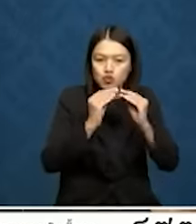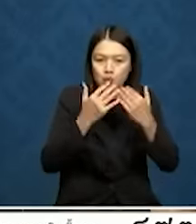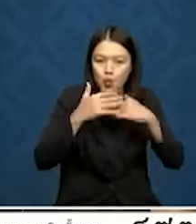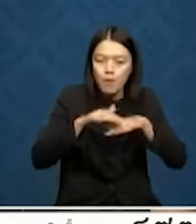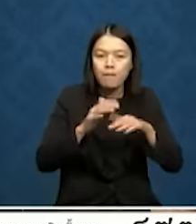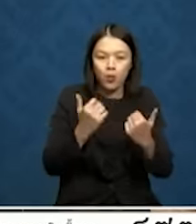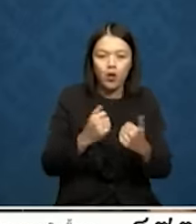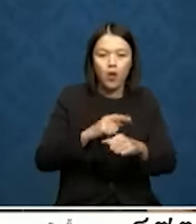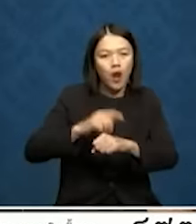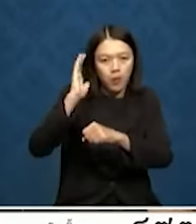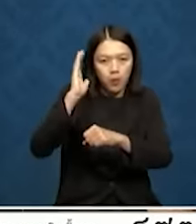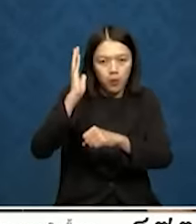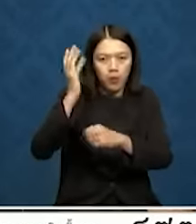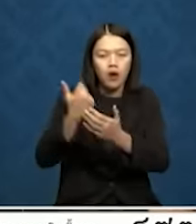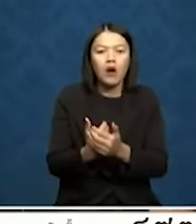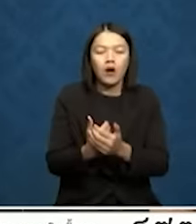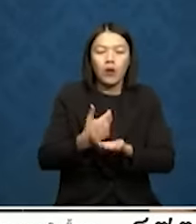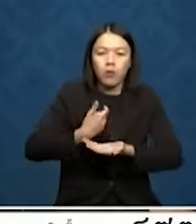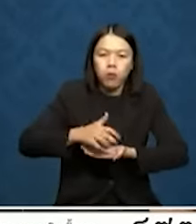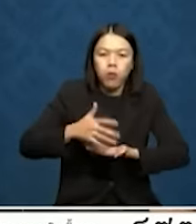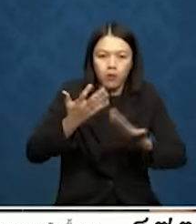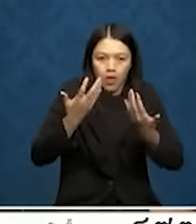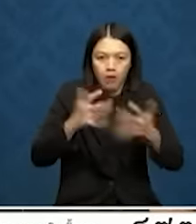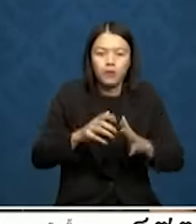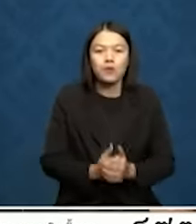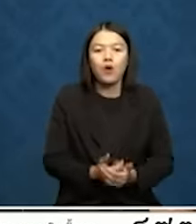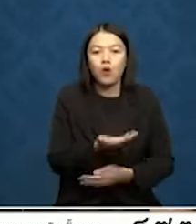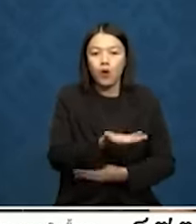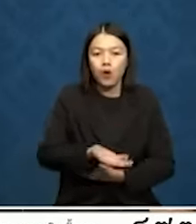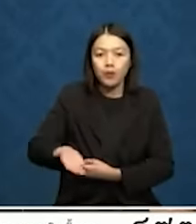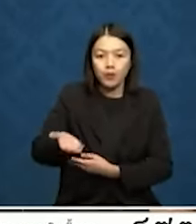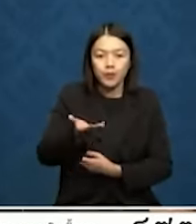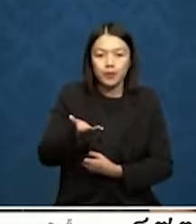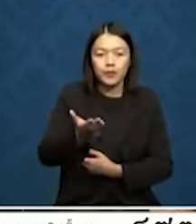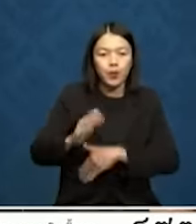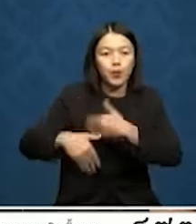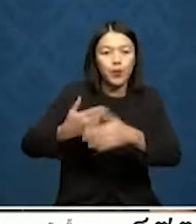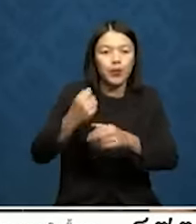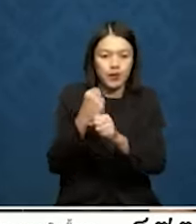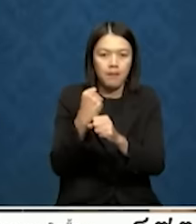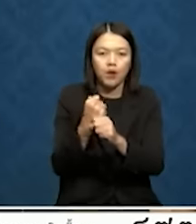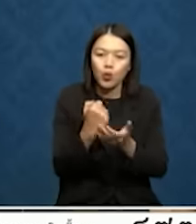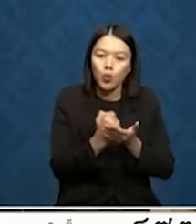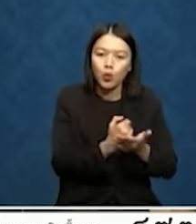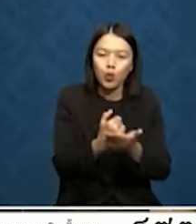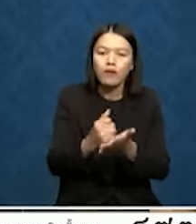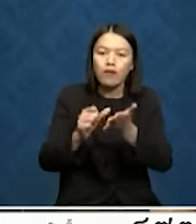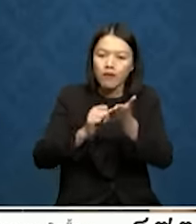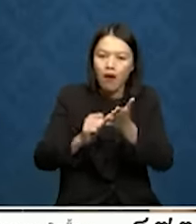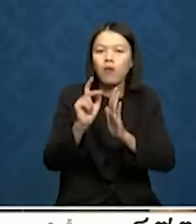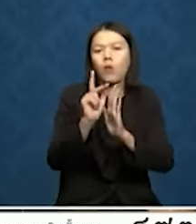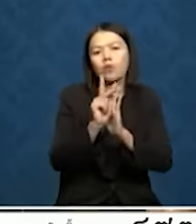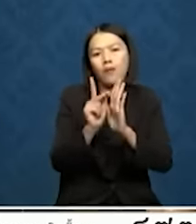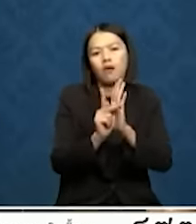มได้ใช้เวลาในการอภิปรายไปพอสมควรแล้วผมอยากจะให้ทุกท่านครับเดินหน้าภารกิจช่วยกันปรับปรุงกฎก